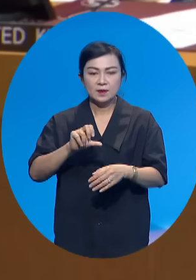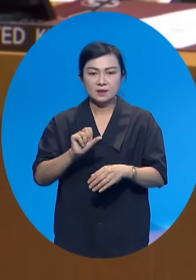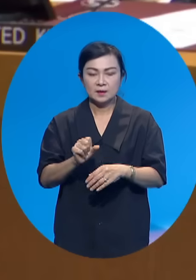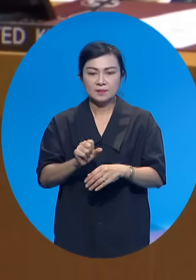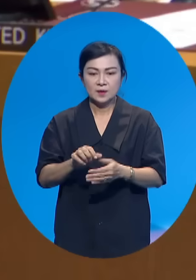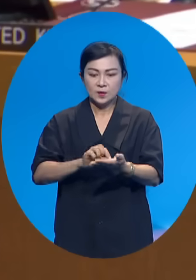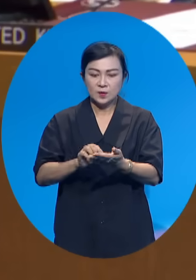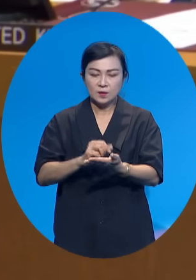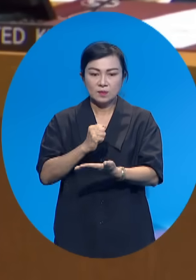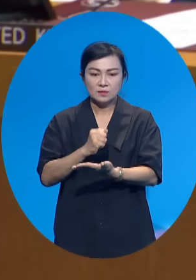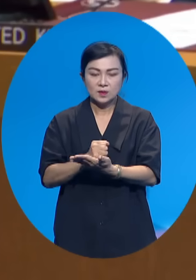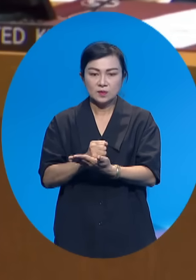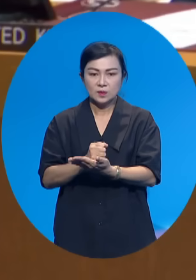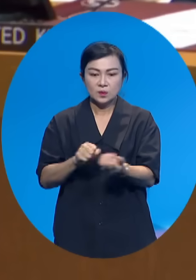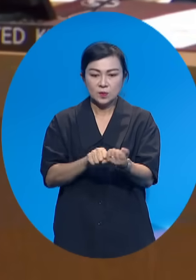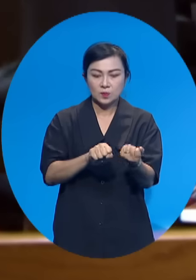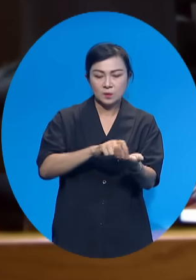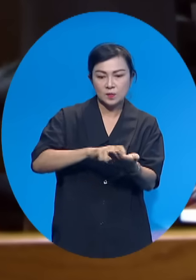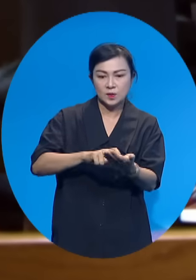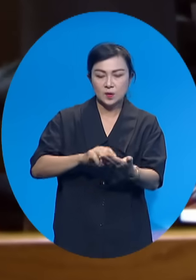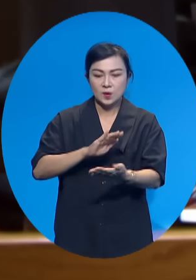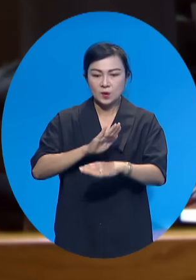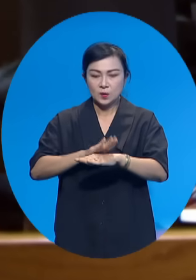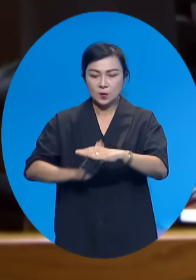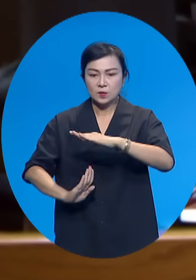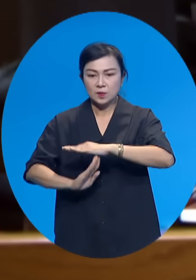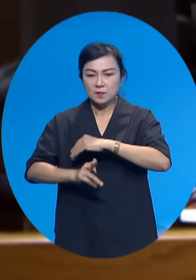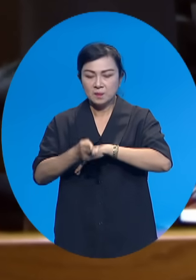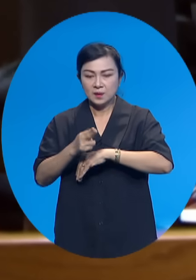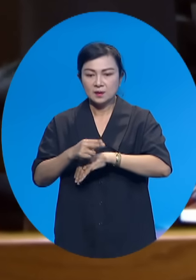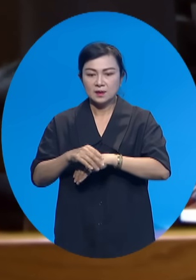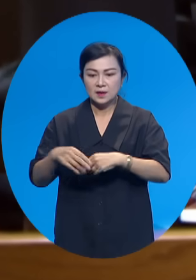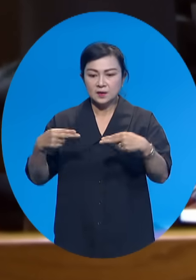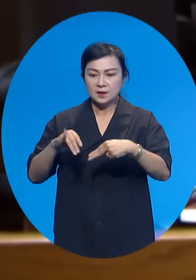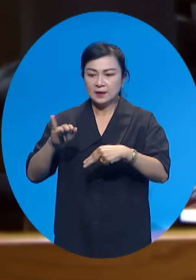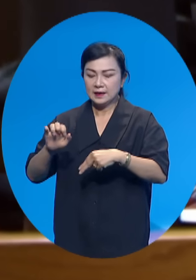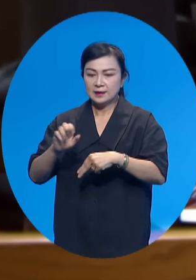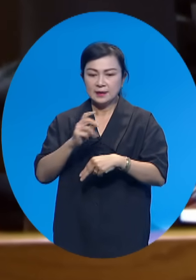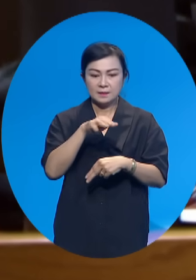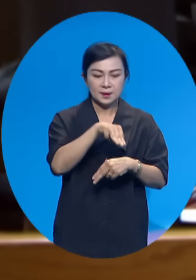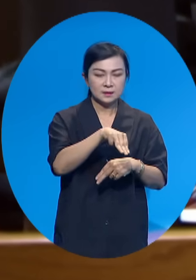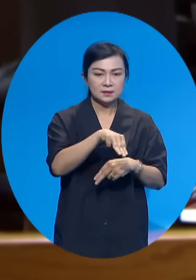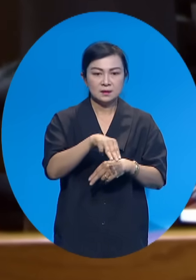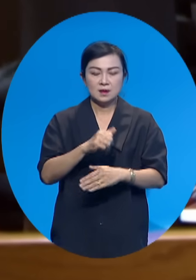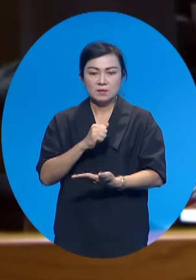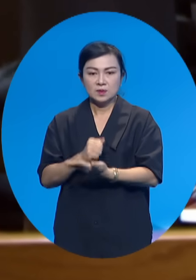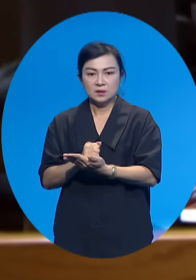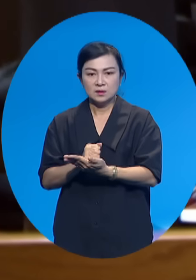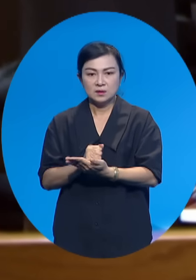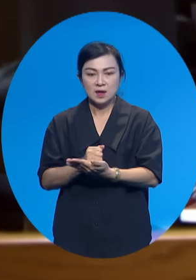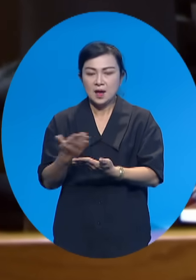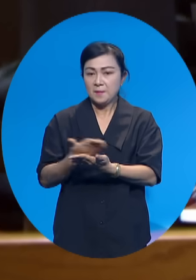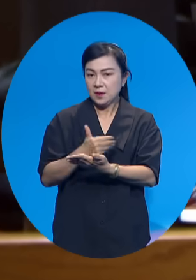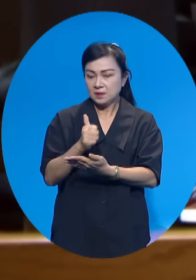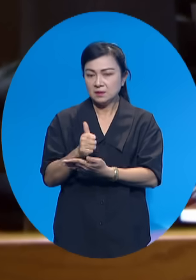đã ký một bức thư ngỏ hối thúc Mỹ kêu gọi ngừng bắn ngay lập tức trong cuộc chiến giữa Israel và hamas bức thư là dấu hiệu